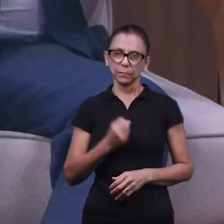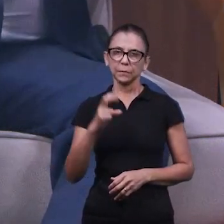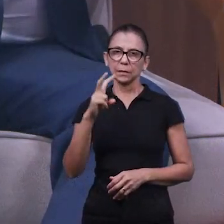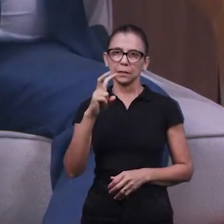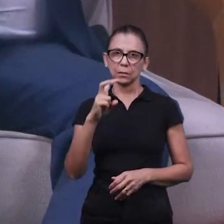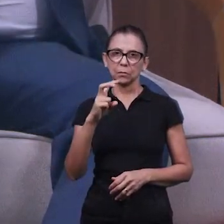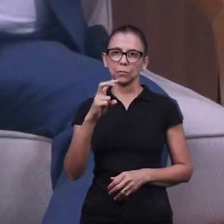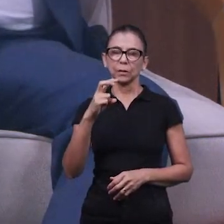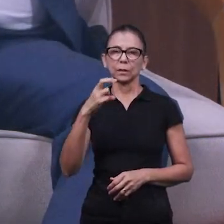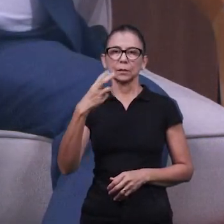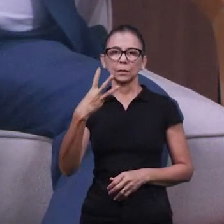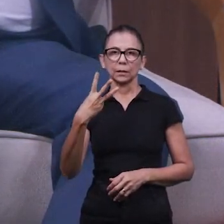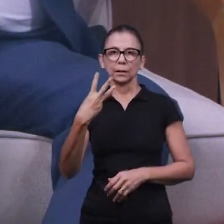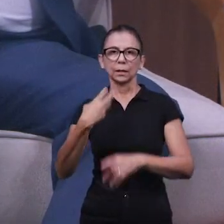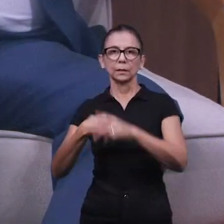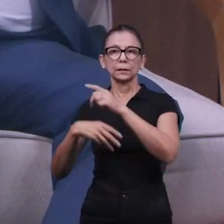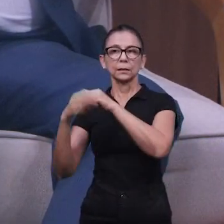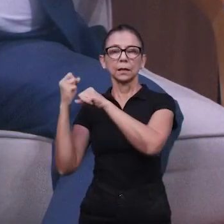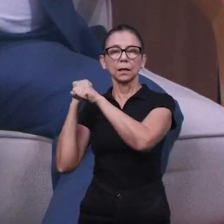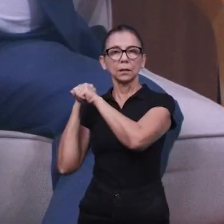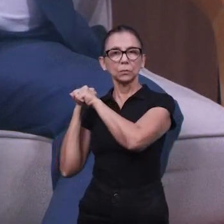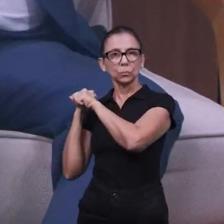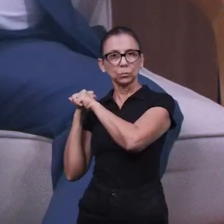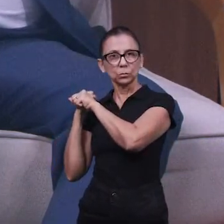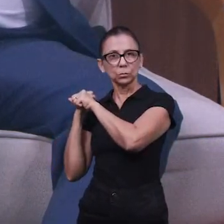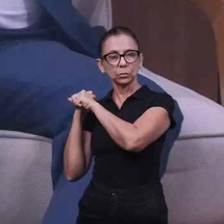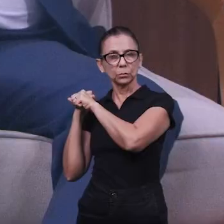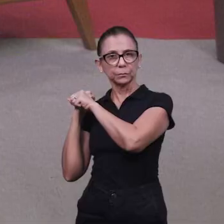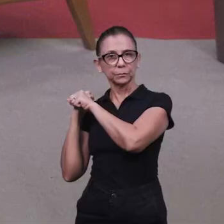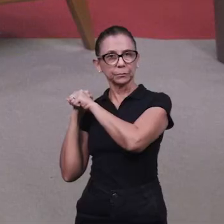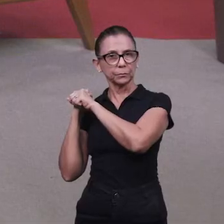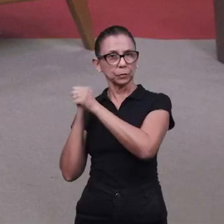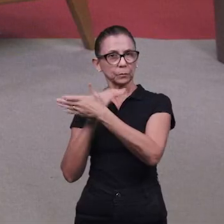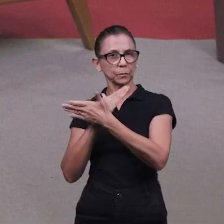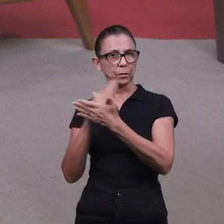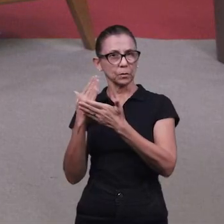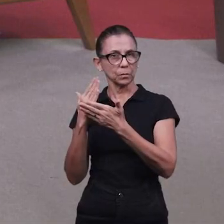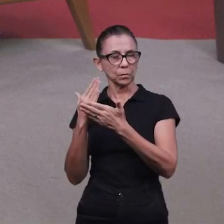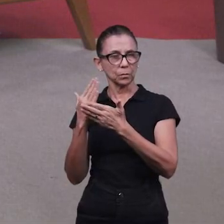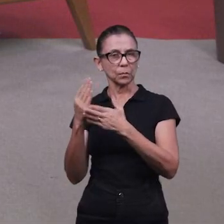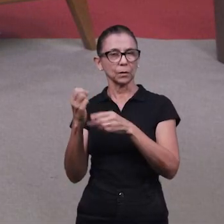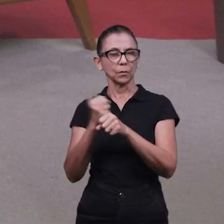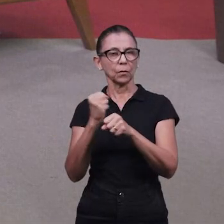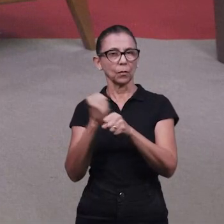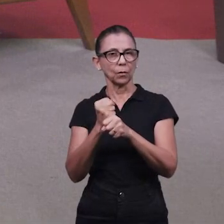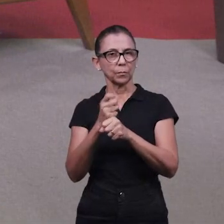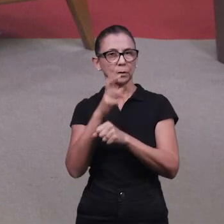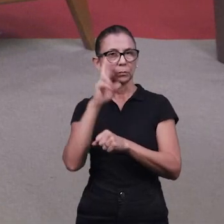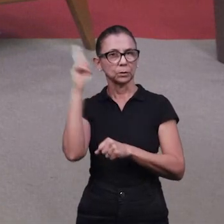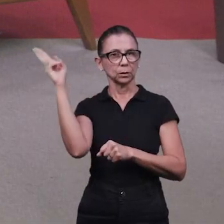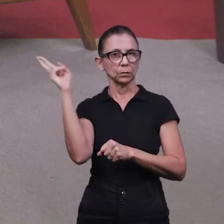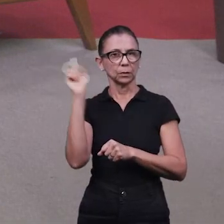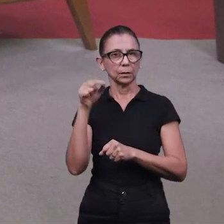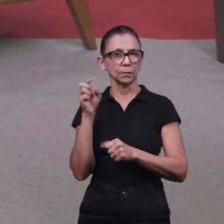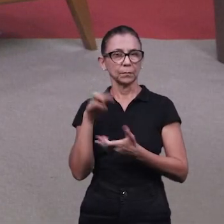presque à 53 ans, est venu vers nous. Et celui-là a été